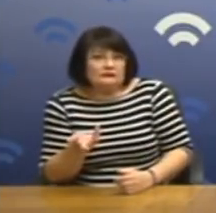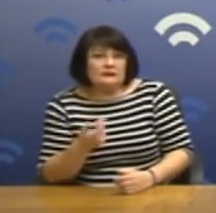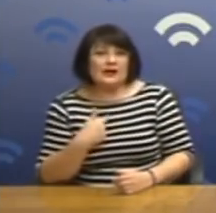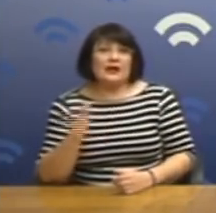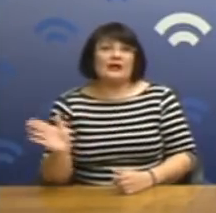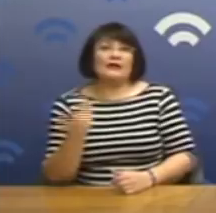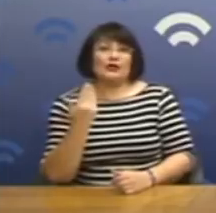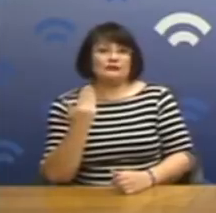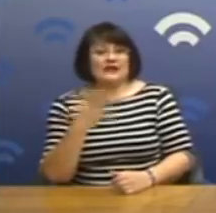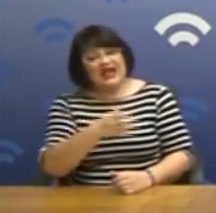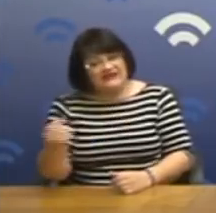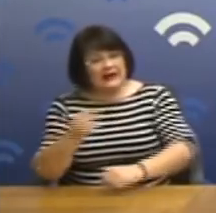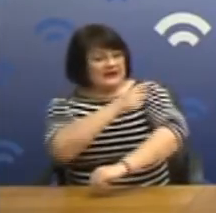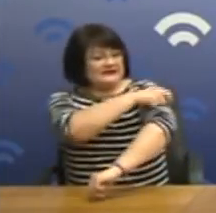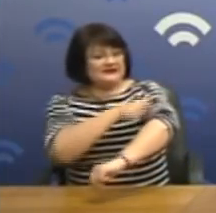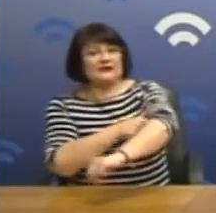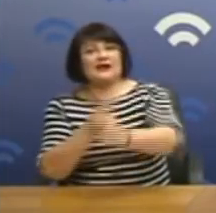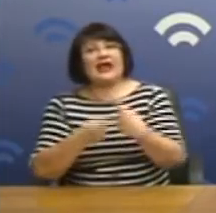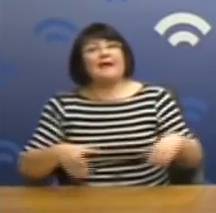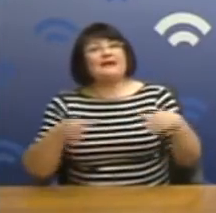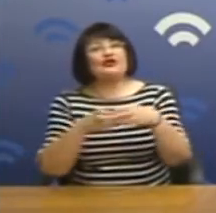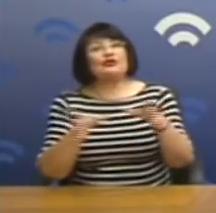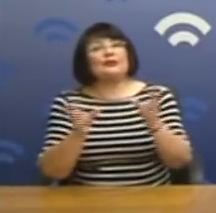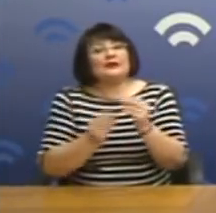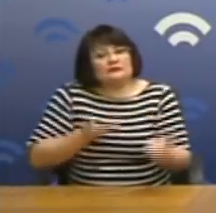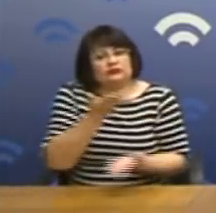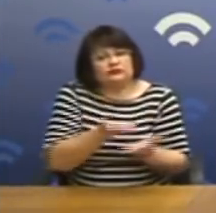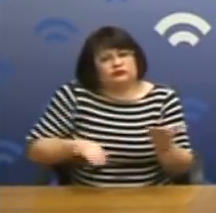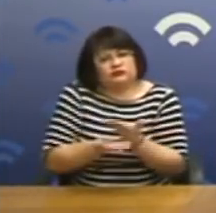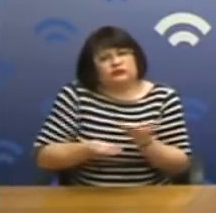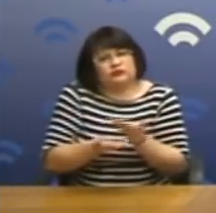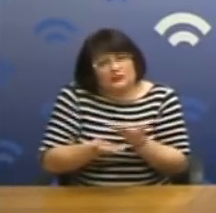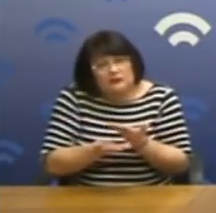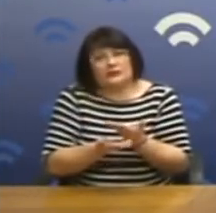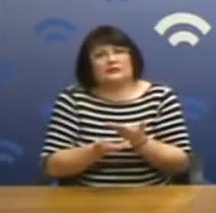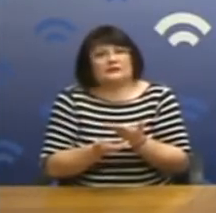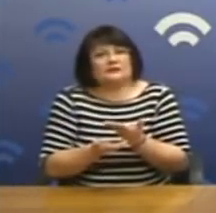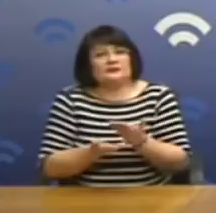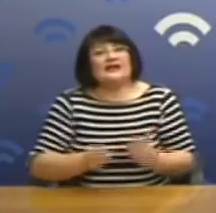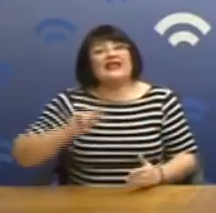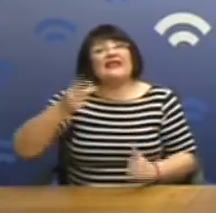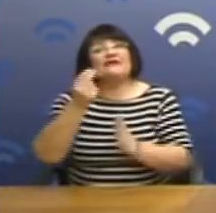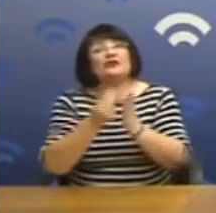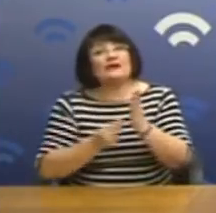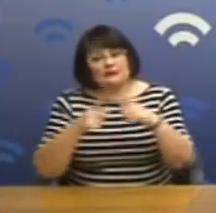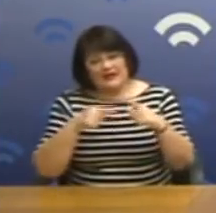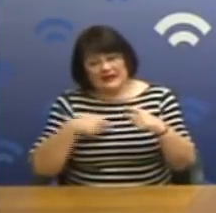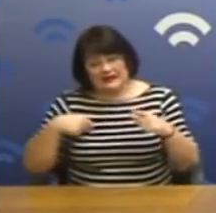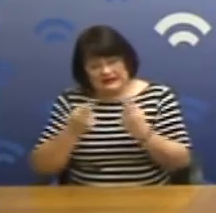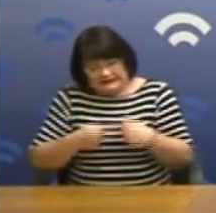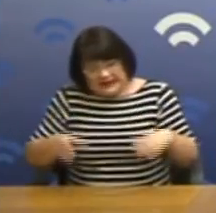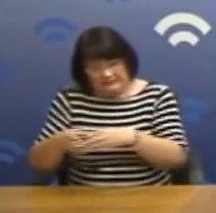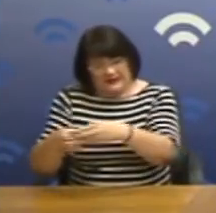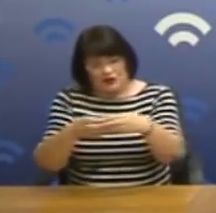τον ΟΗΕ από τις επιτροπές προσφυγών, που πλέον από δευτεροβάθμιες διοικητικές επιτροπές